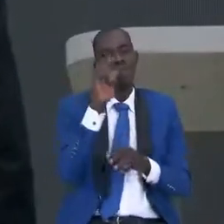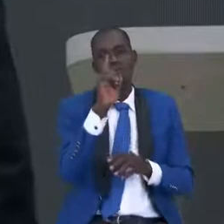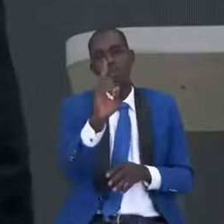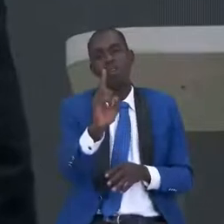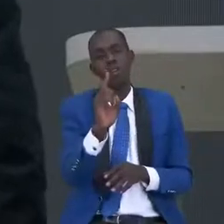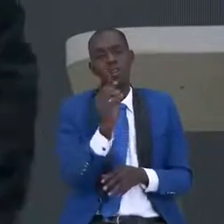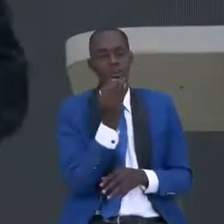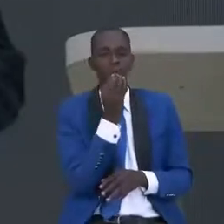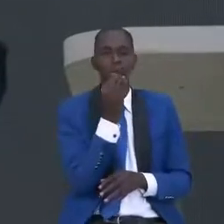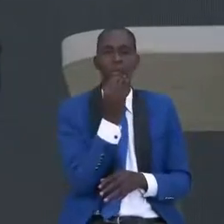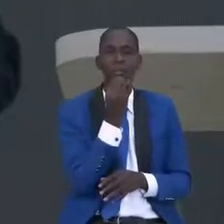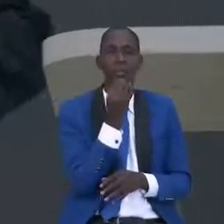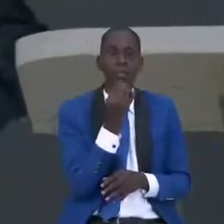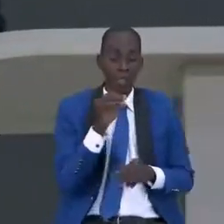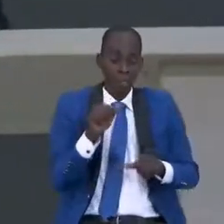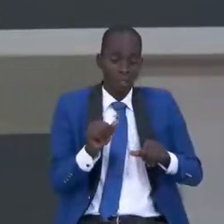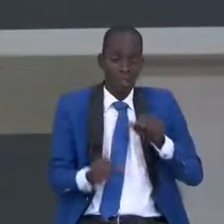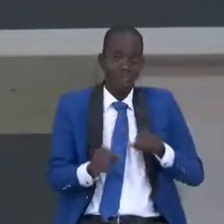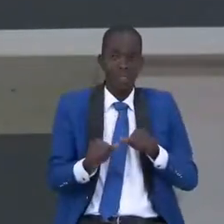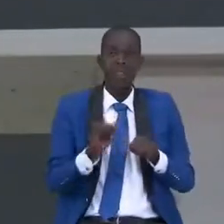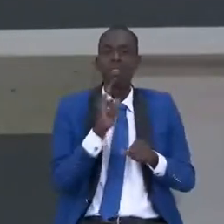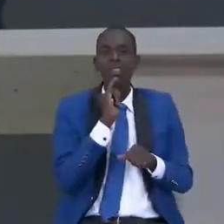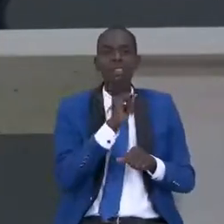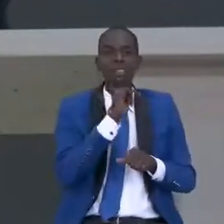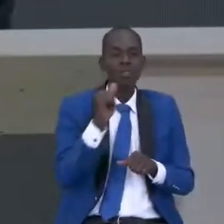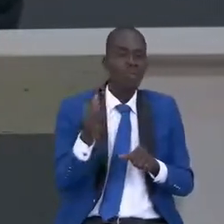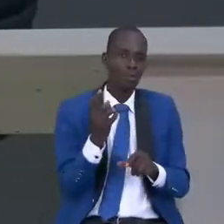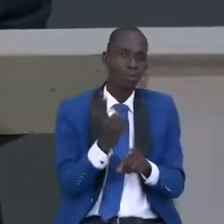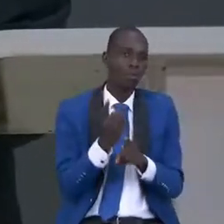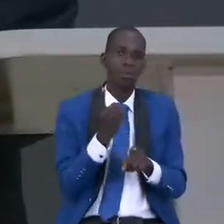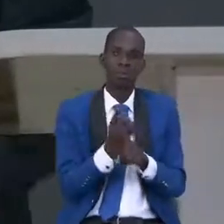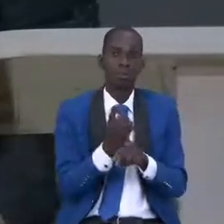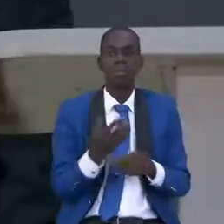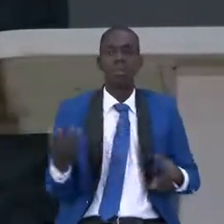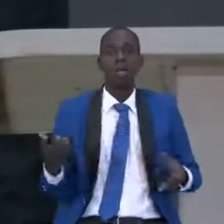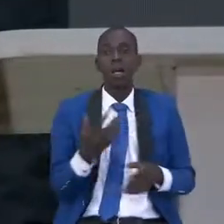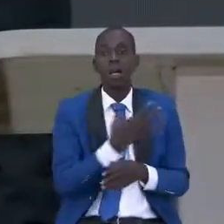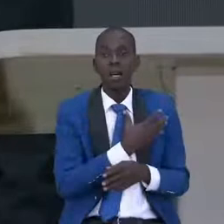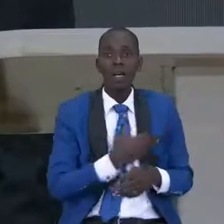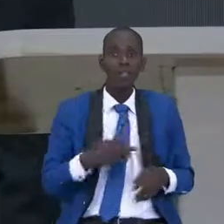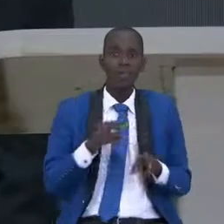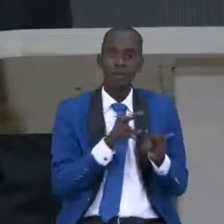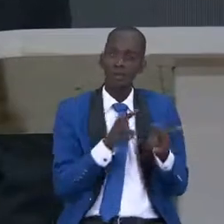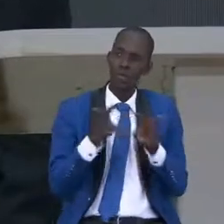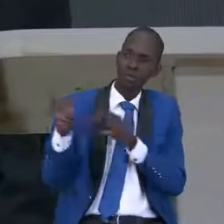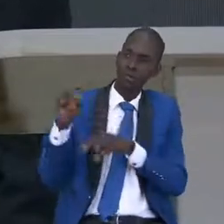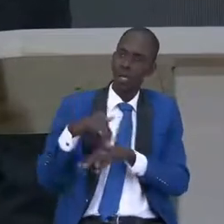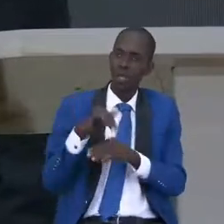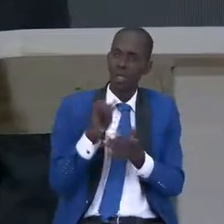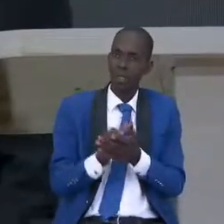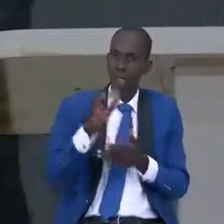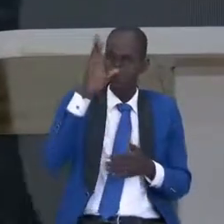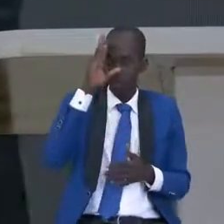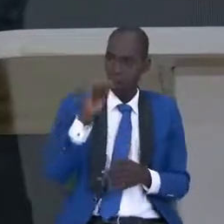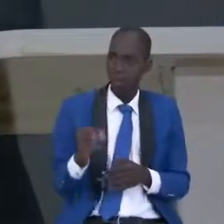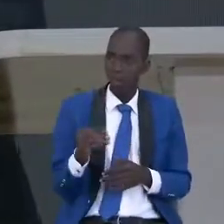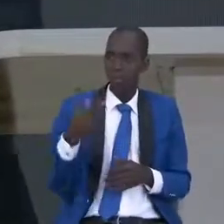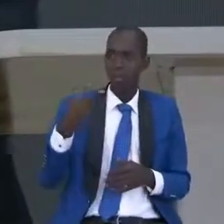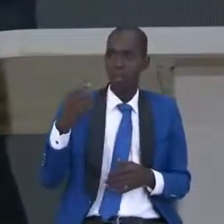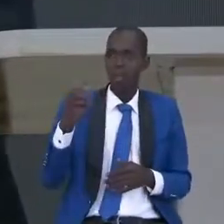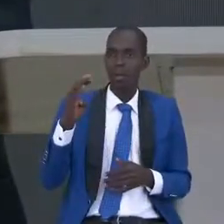est déraisonnable. Celui qui a ouvert les yeux des aveugles. Regardez cet homme de Gadarate